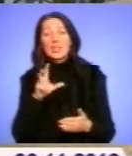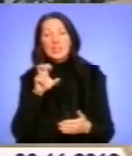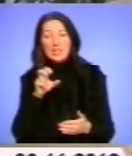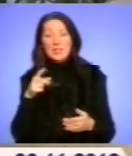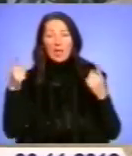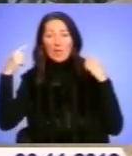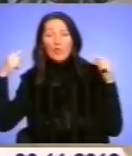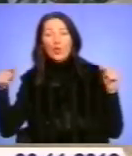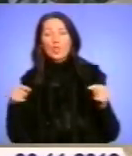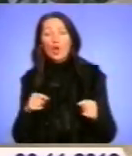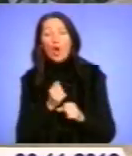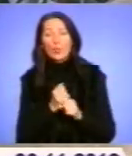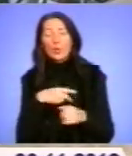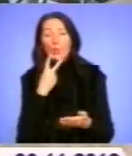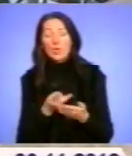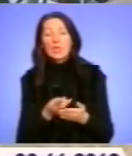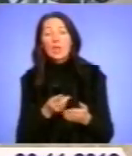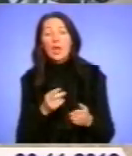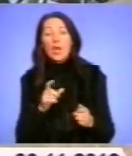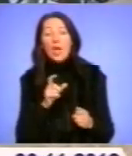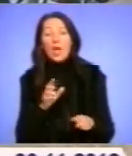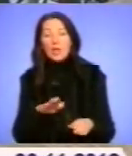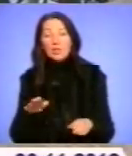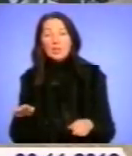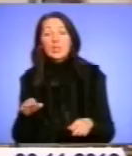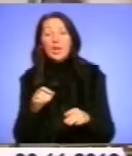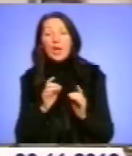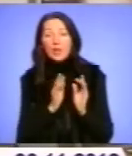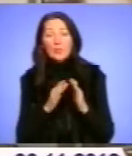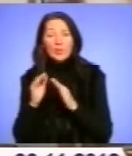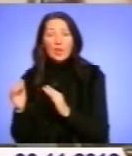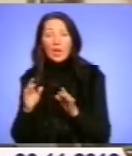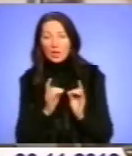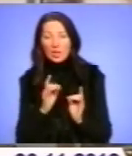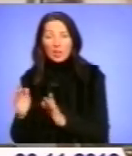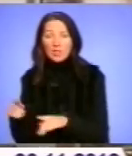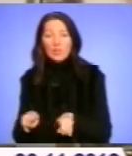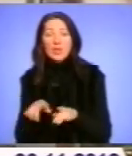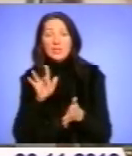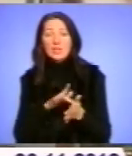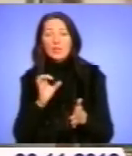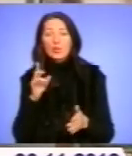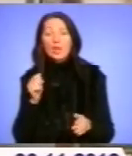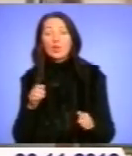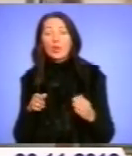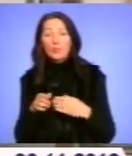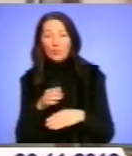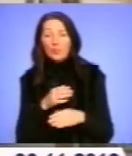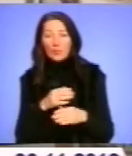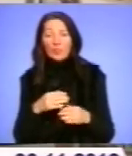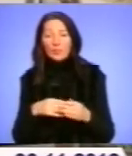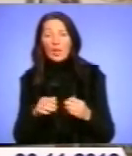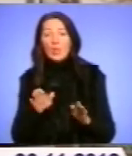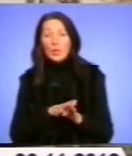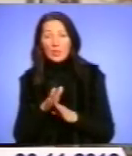в підопічні будинків інтернатів та центрів соціальної реабілітації дітей-інвалідів Тернопільщини. Світлана Драган – інвалід від